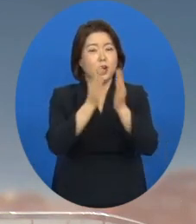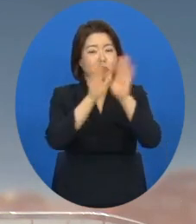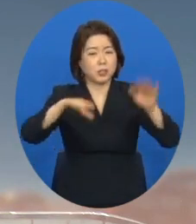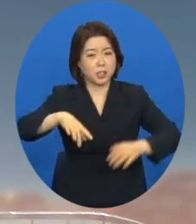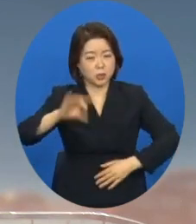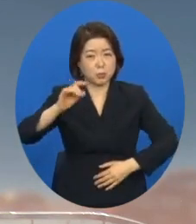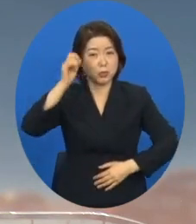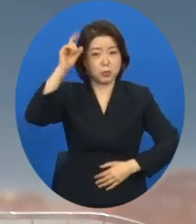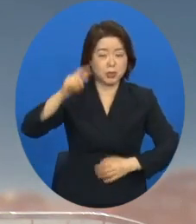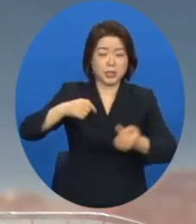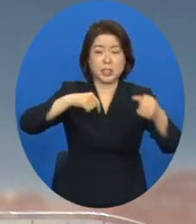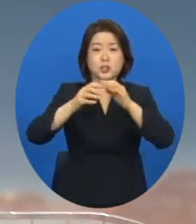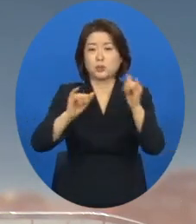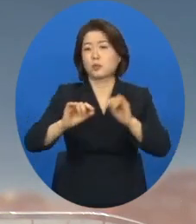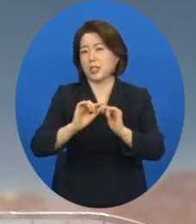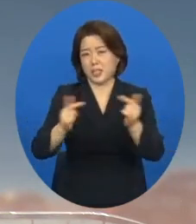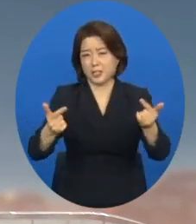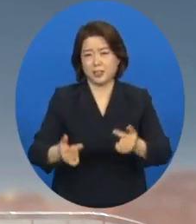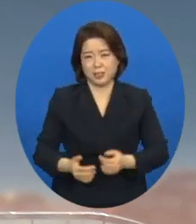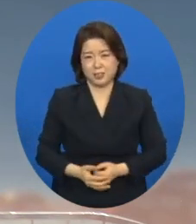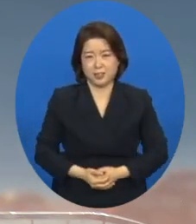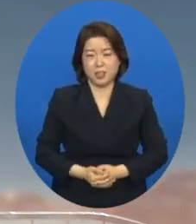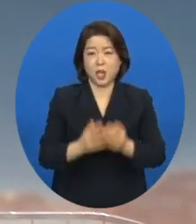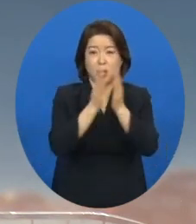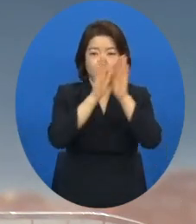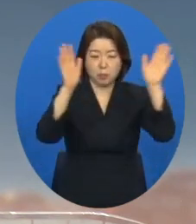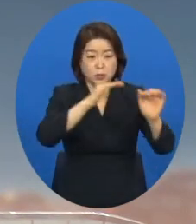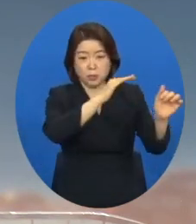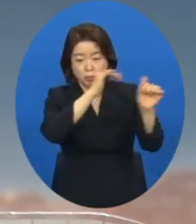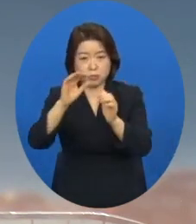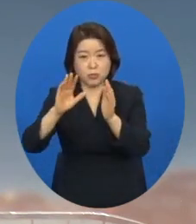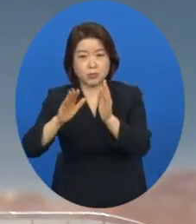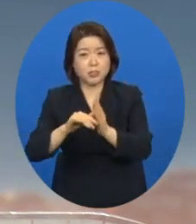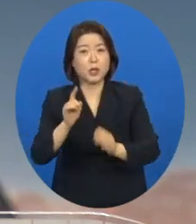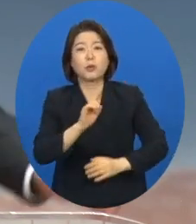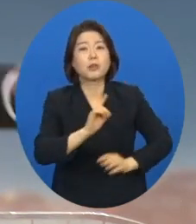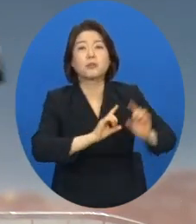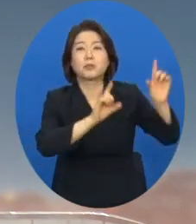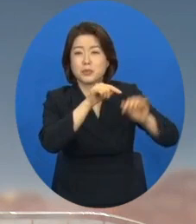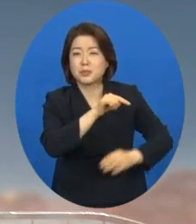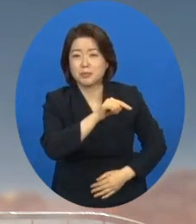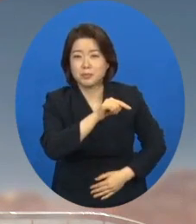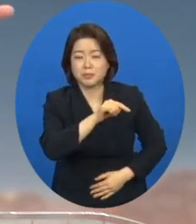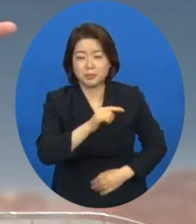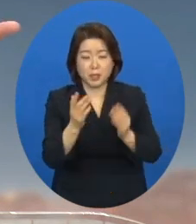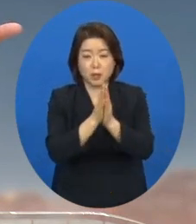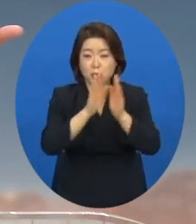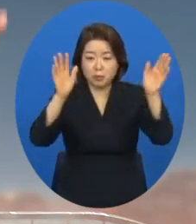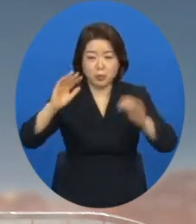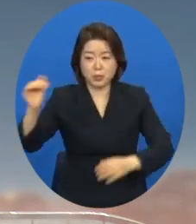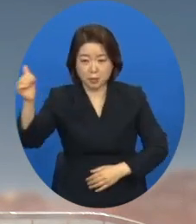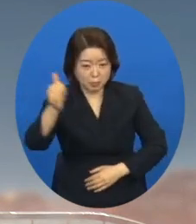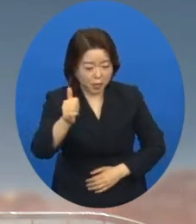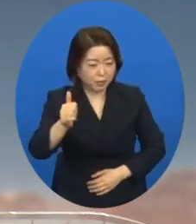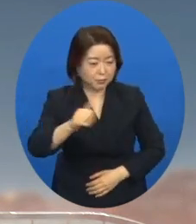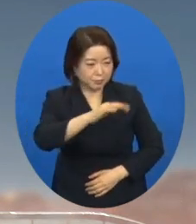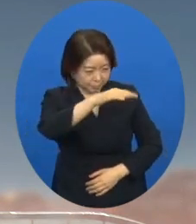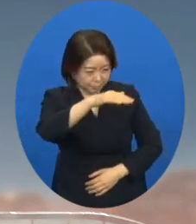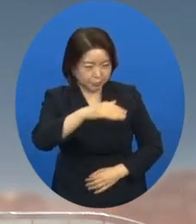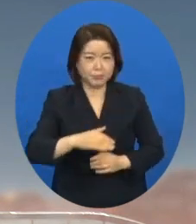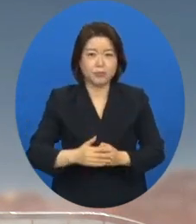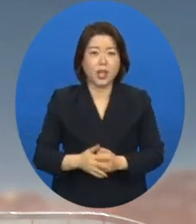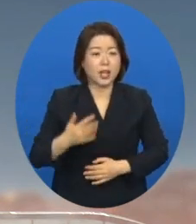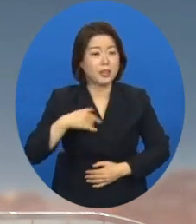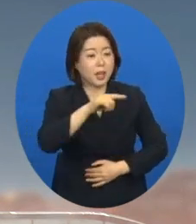처음부터 위대한 지도자는 아니었습니다. 모세를 하나님 부르셨을 때 여러분 기억나십니까? 모세야, 딱 나타나셔서 떨기나무에서 내가